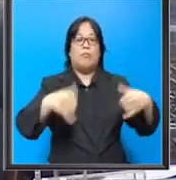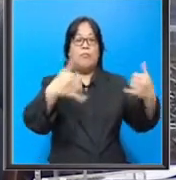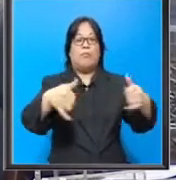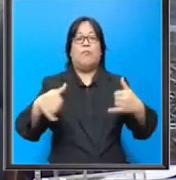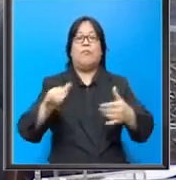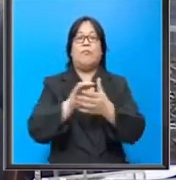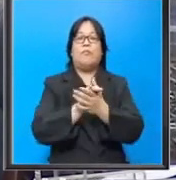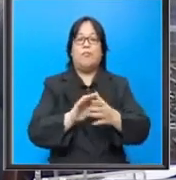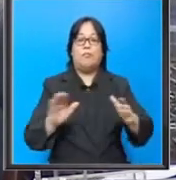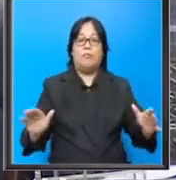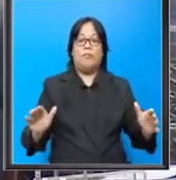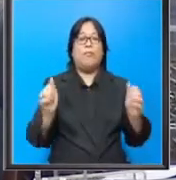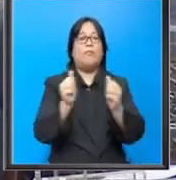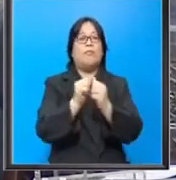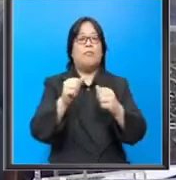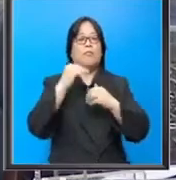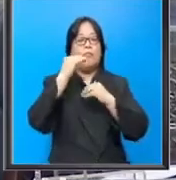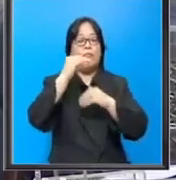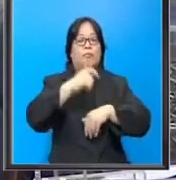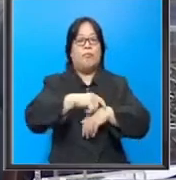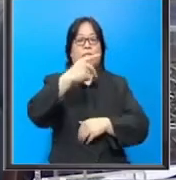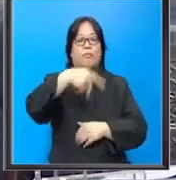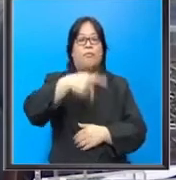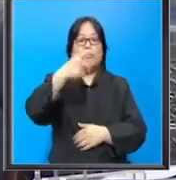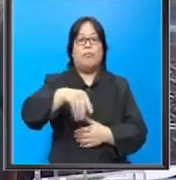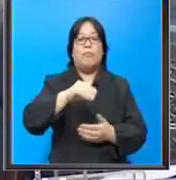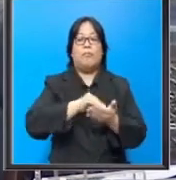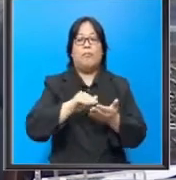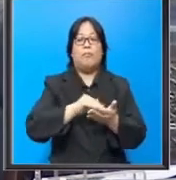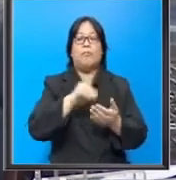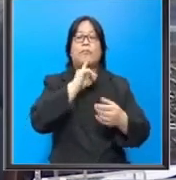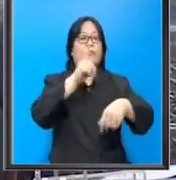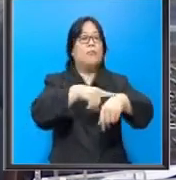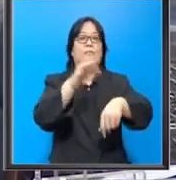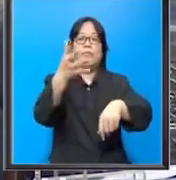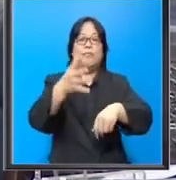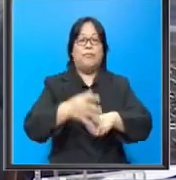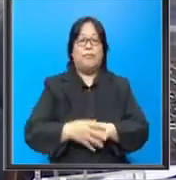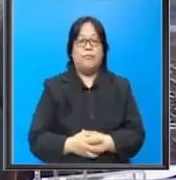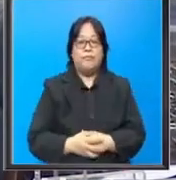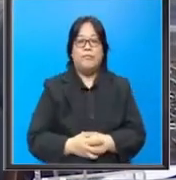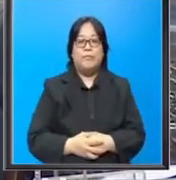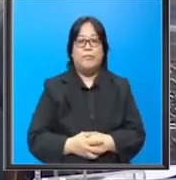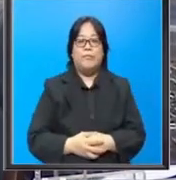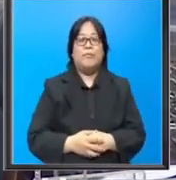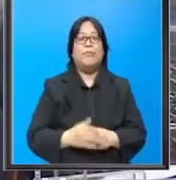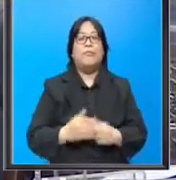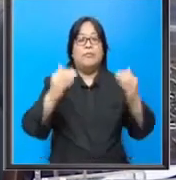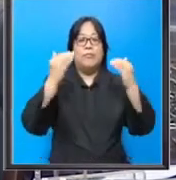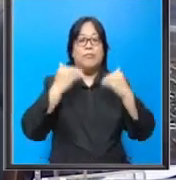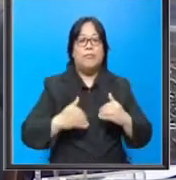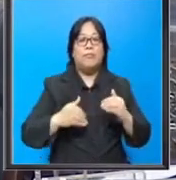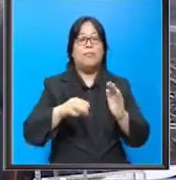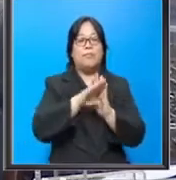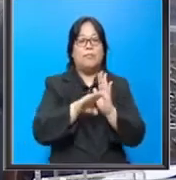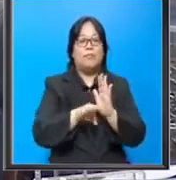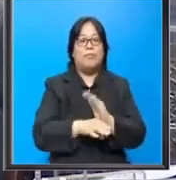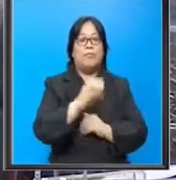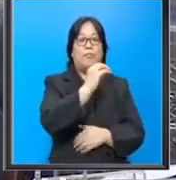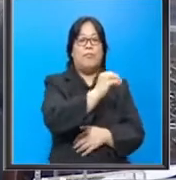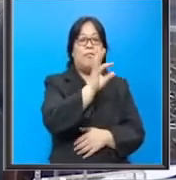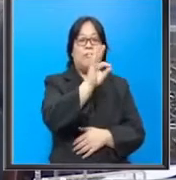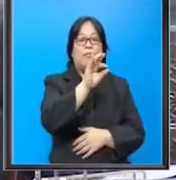bermain dengan selamat walaupun dalam tempo pikeville Maaf tidak ada maksud seharusnya butiran